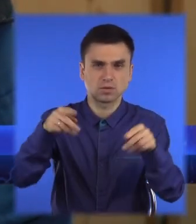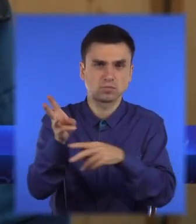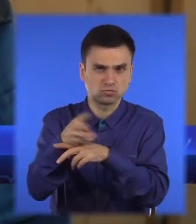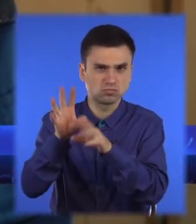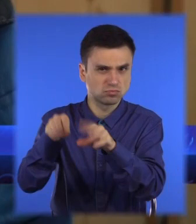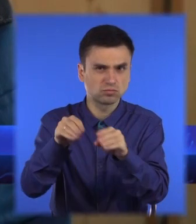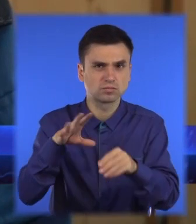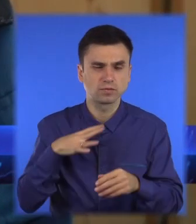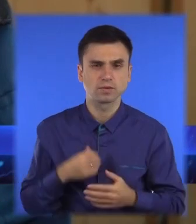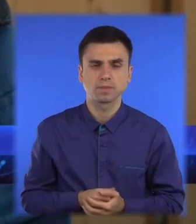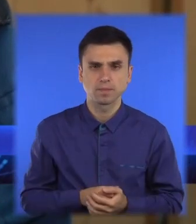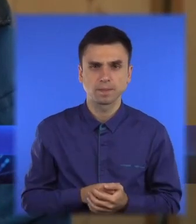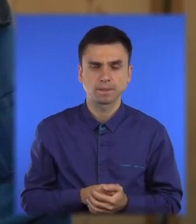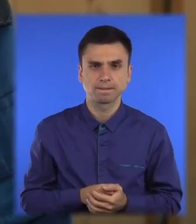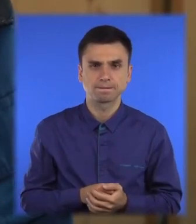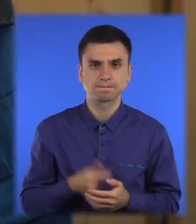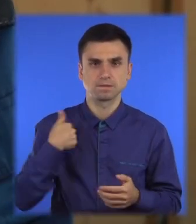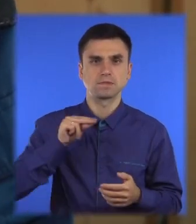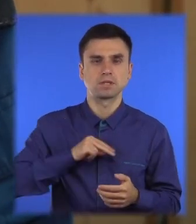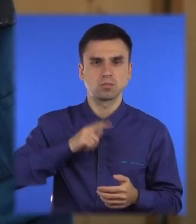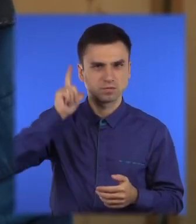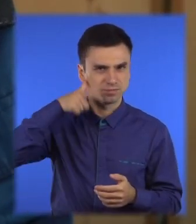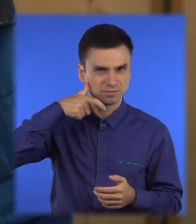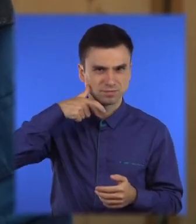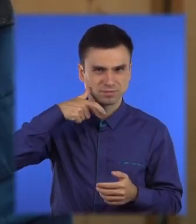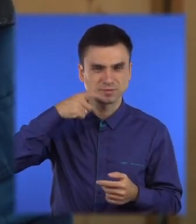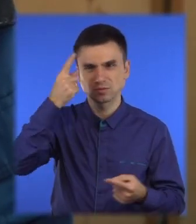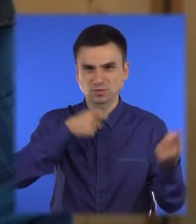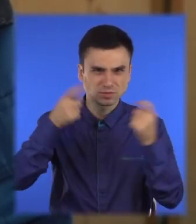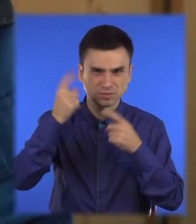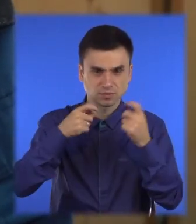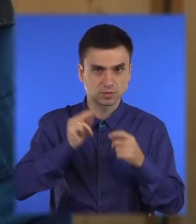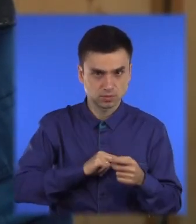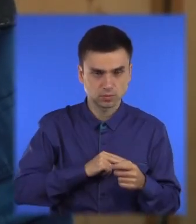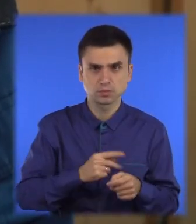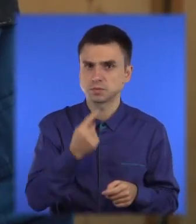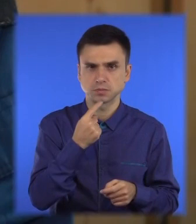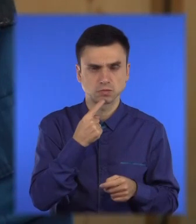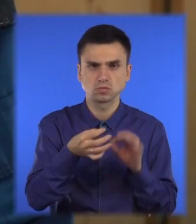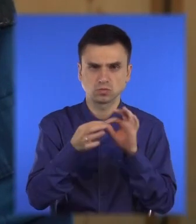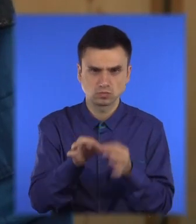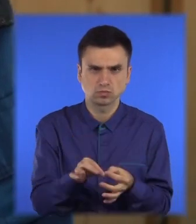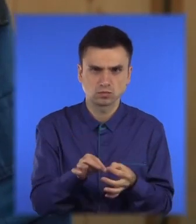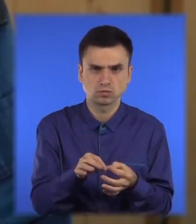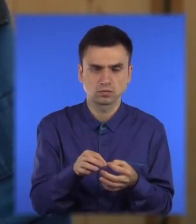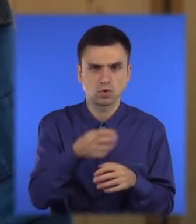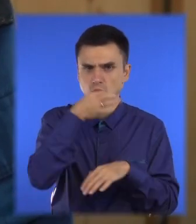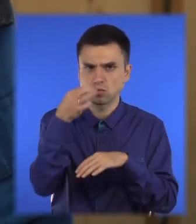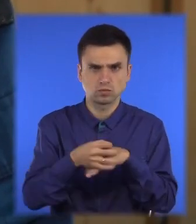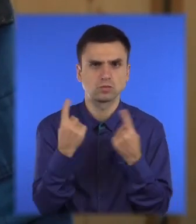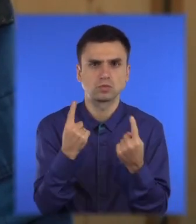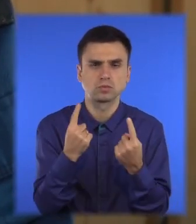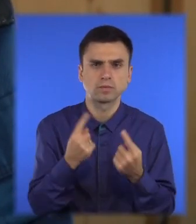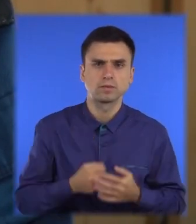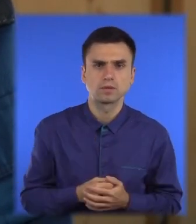конкретною ситуацією наступившою. І це робота доволі-таки, ну, складна і дуже відповідальна. Тому